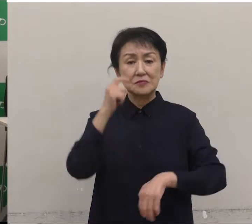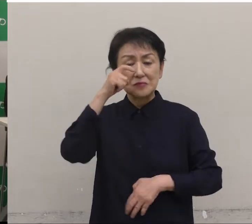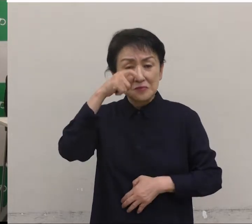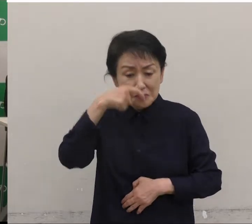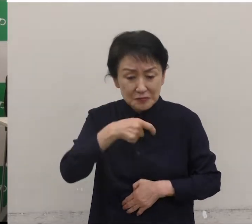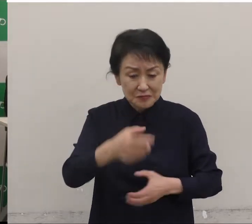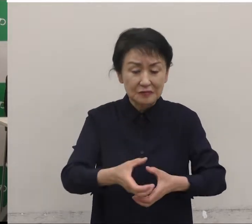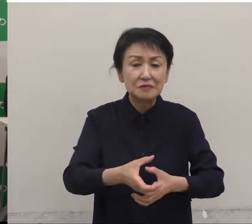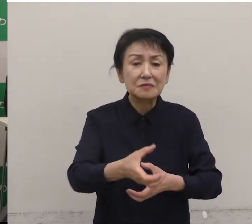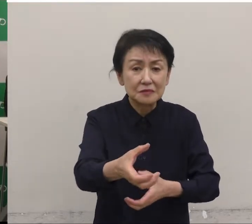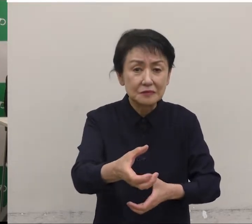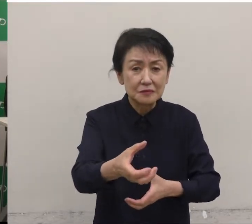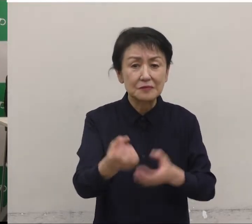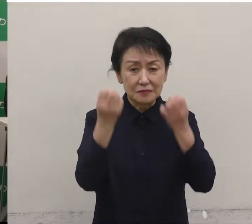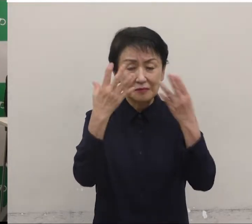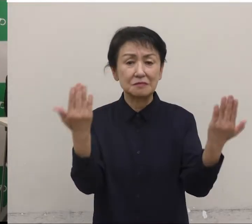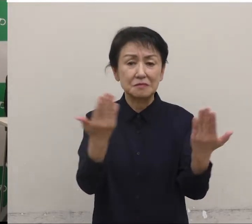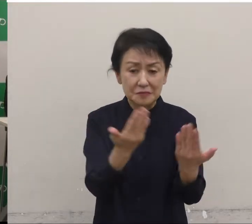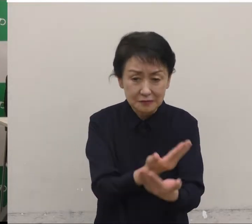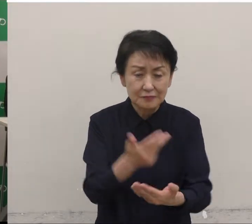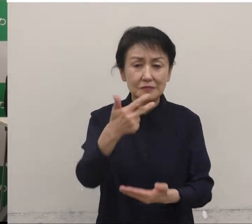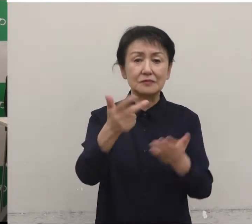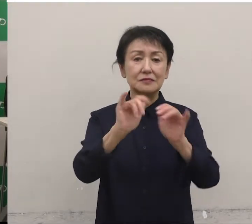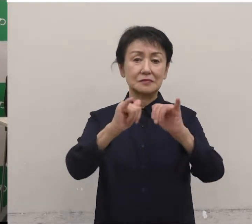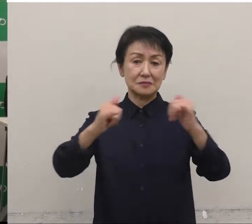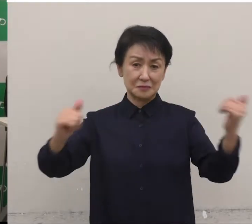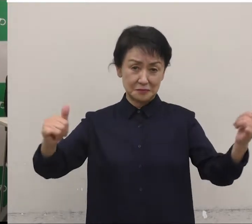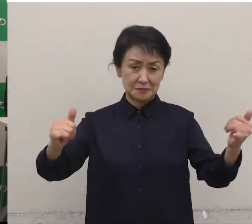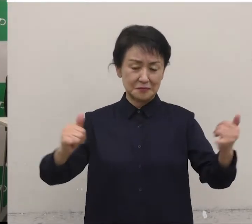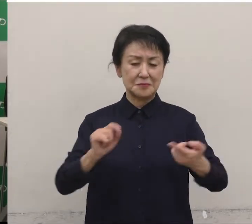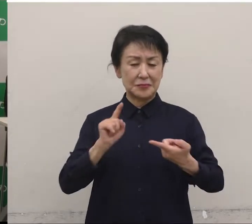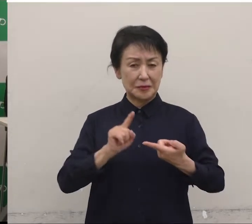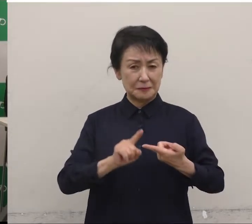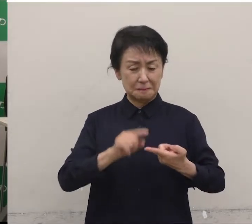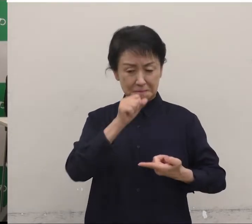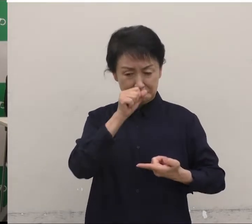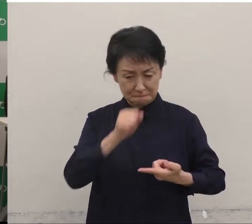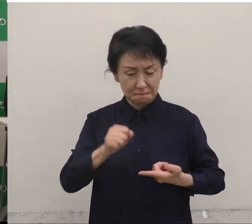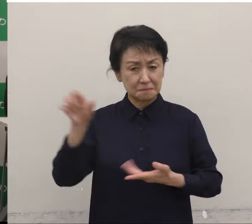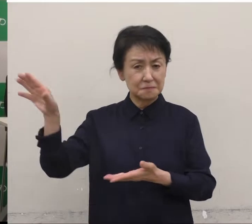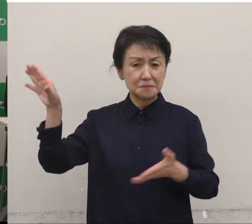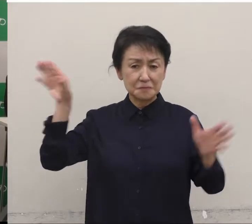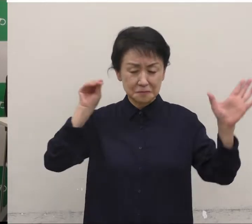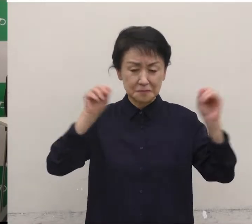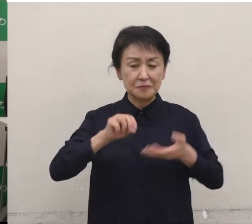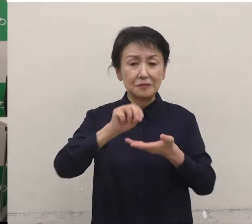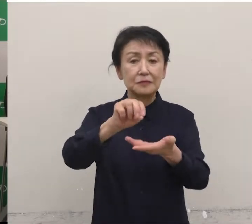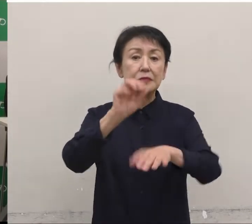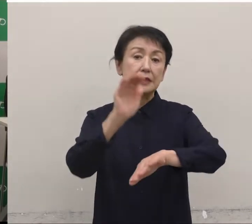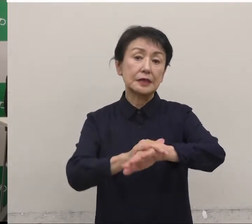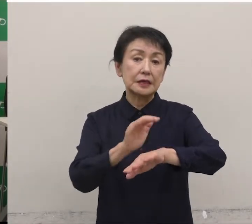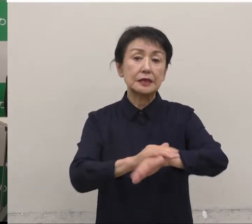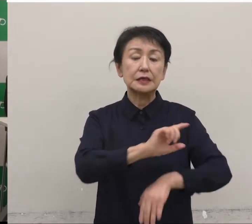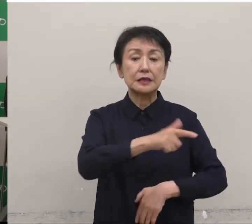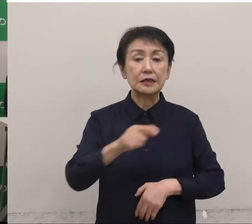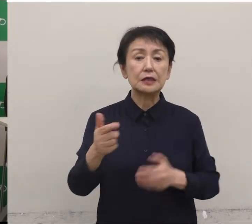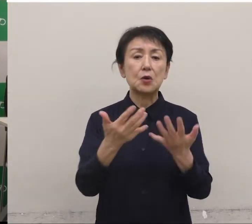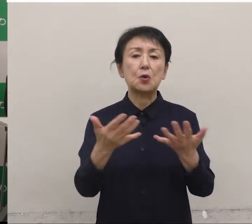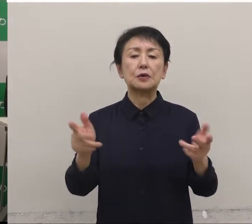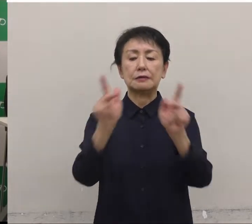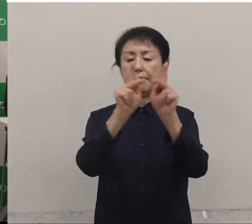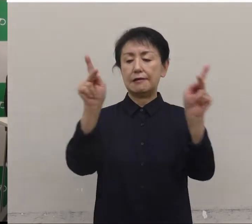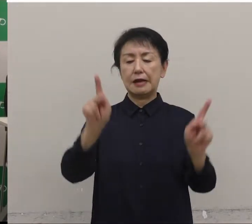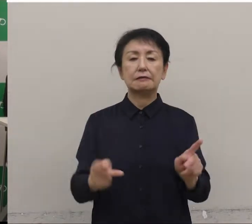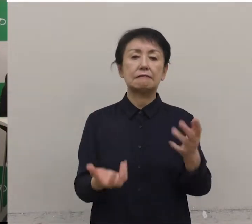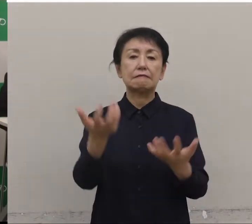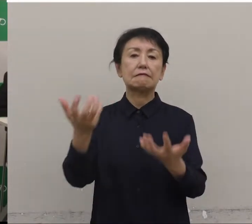水管の更新や、市民の皆さんへの適切な情報提供の在り方など多くの課題が浮き彫りになり